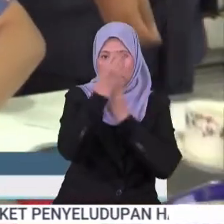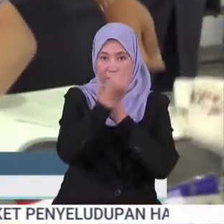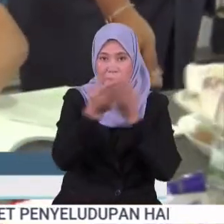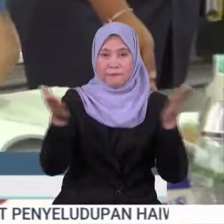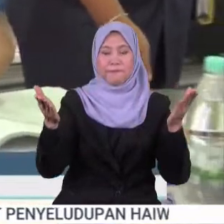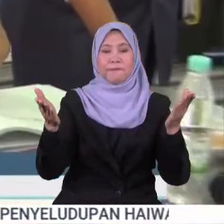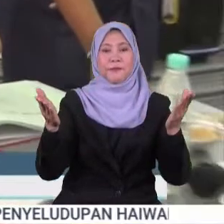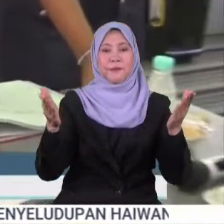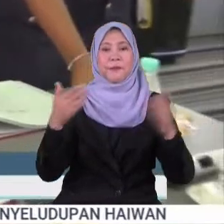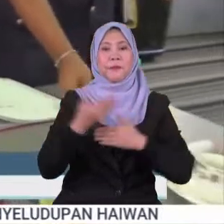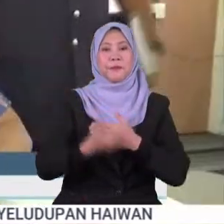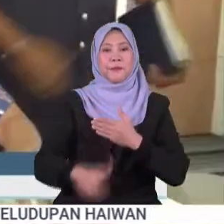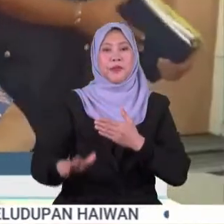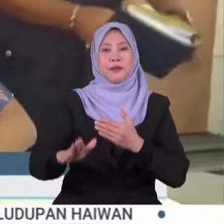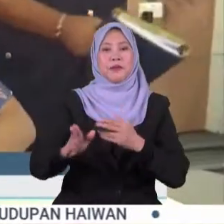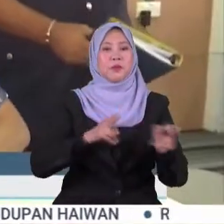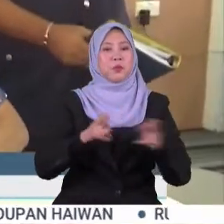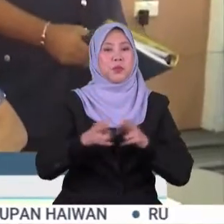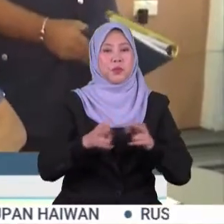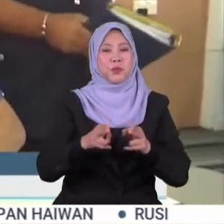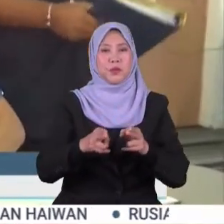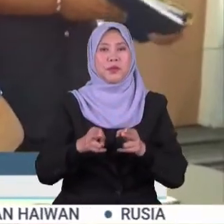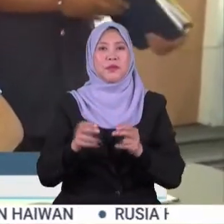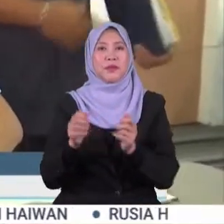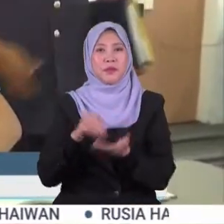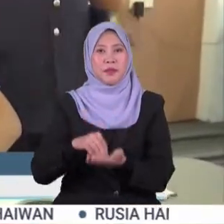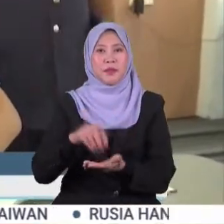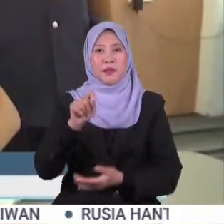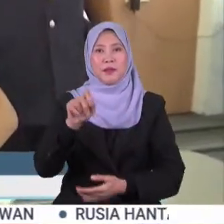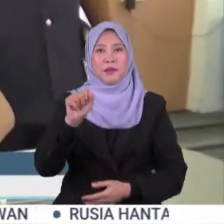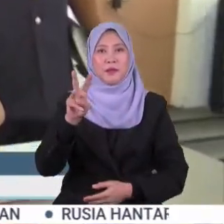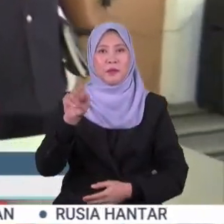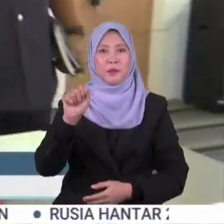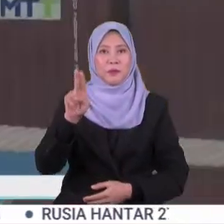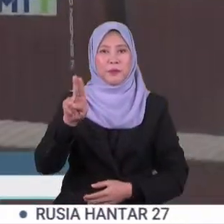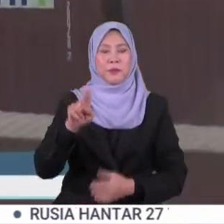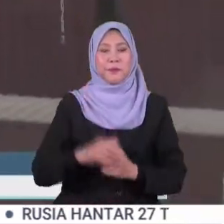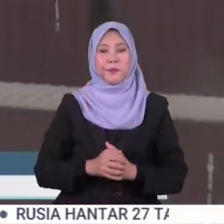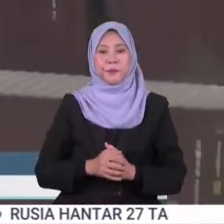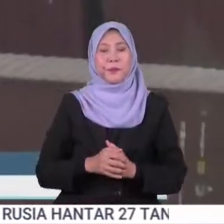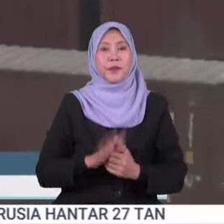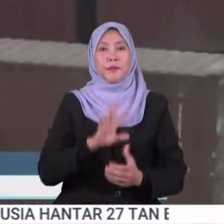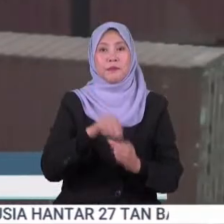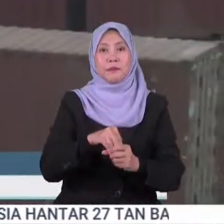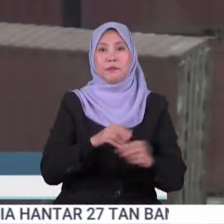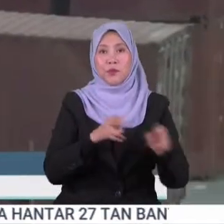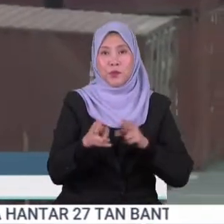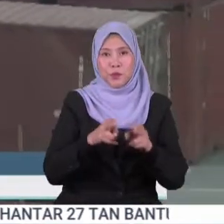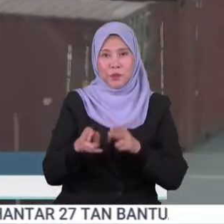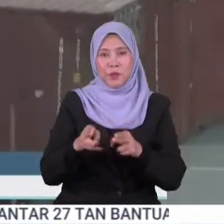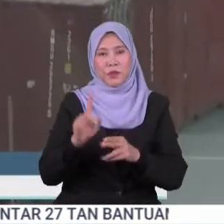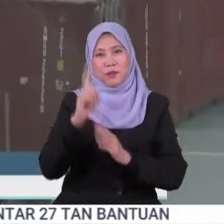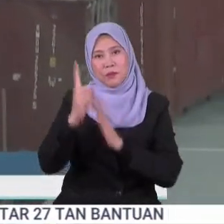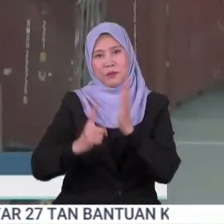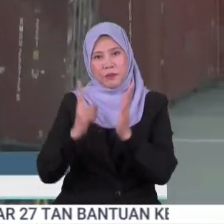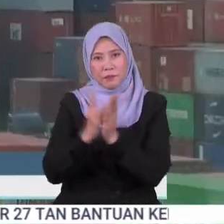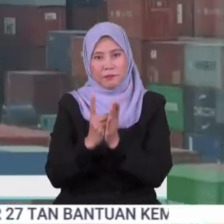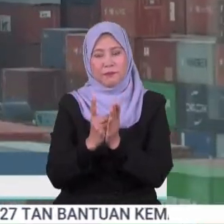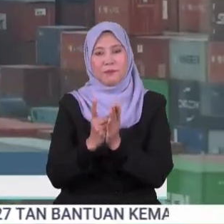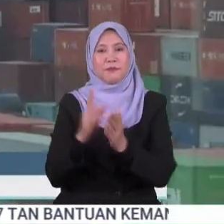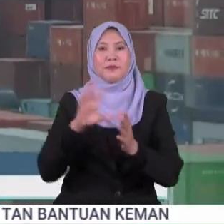menyatakan demikian selepas sesi libat urus tersebut di Tawau. Sesi libat urus yang berlangsung lebih sejam